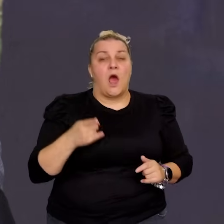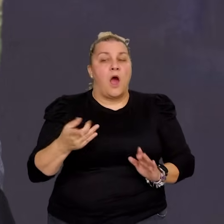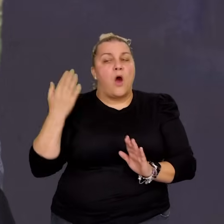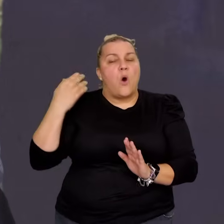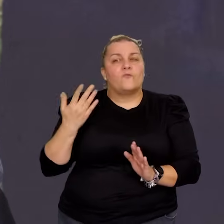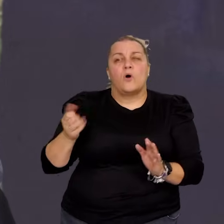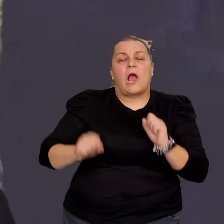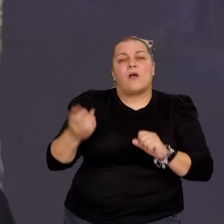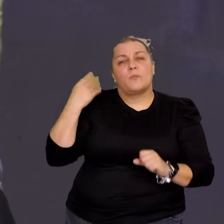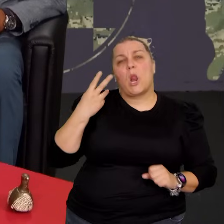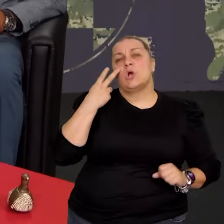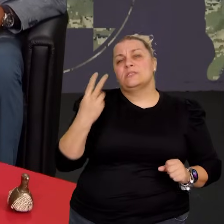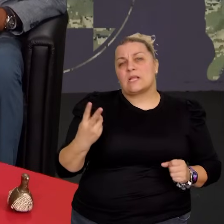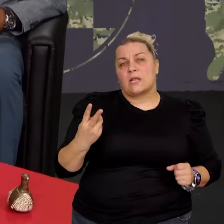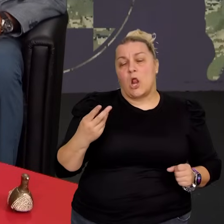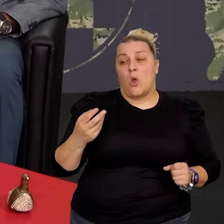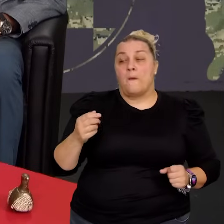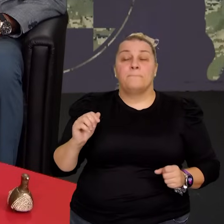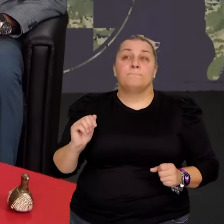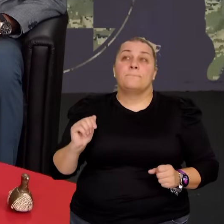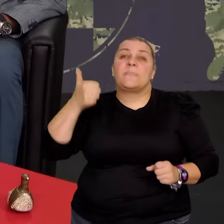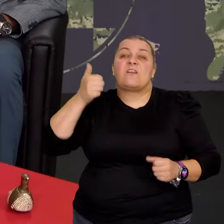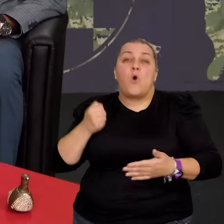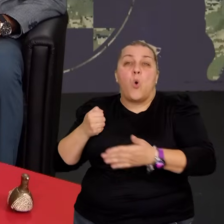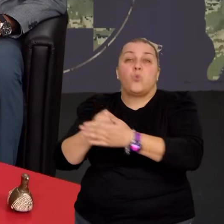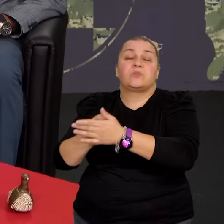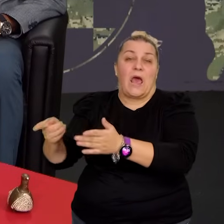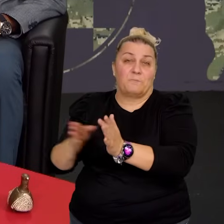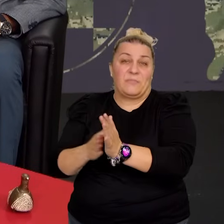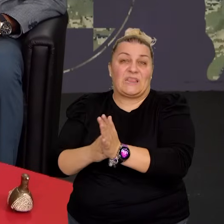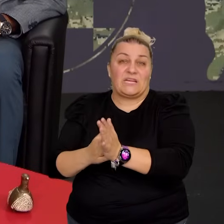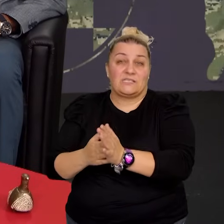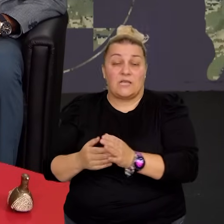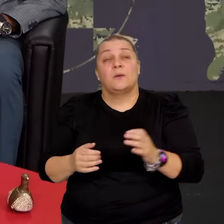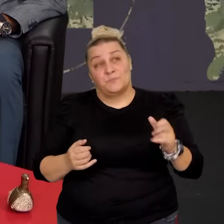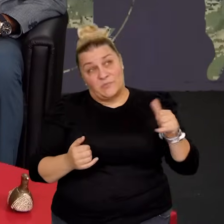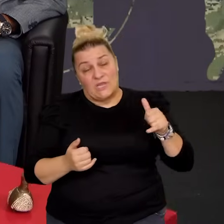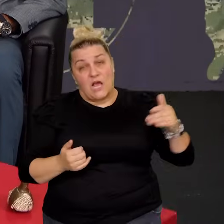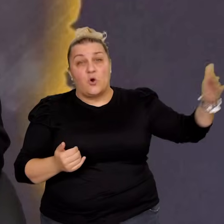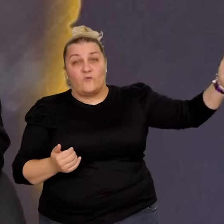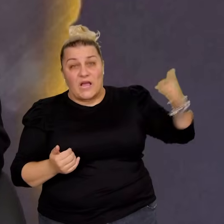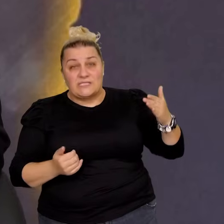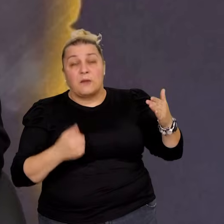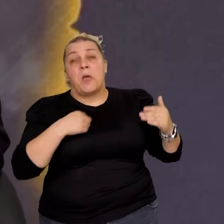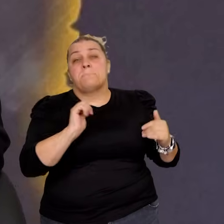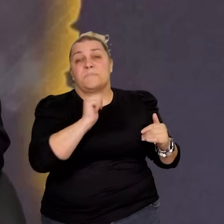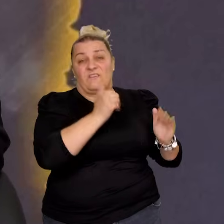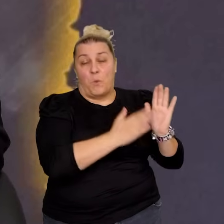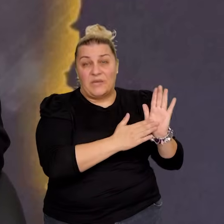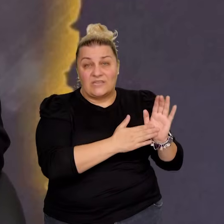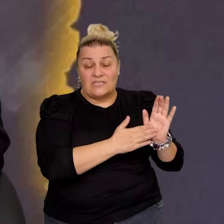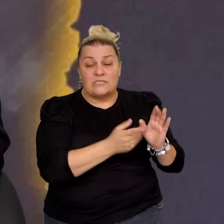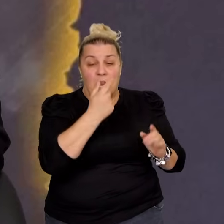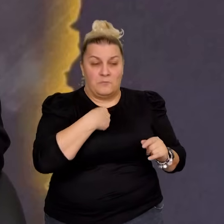izgledalo tad? Bili ste, ajmo reći, prvi na udaru vi? Pa, s te strane, sa istoka, da. Premda, mi smo bili u